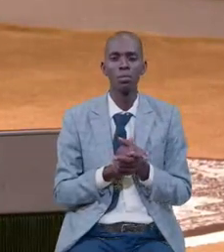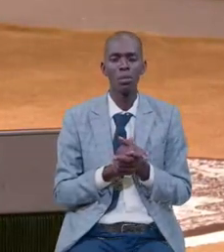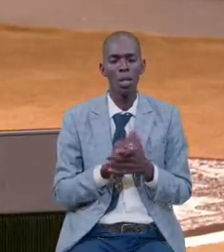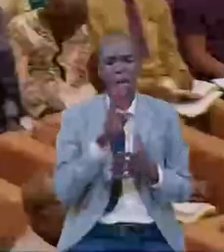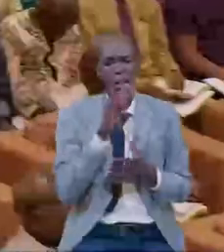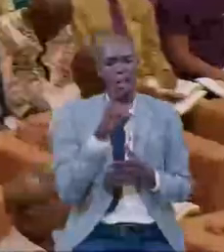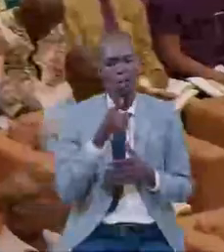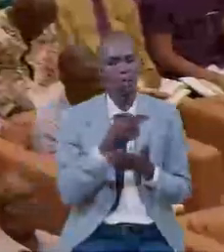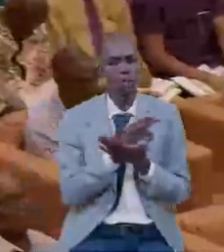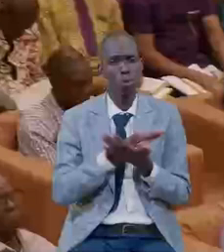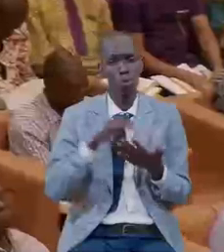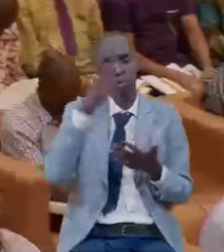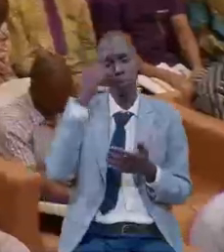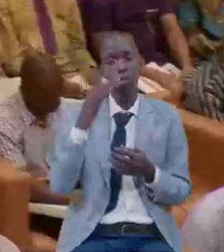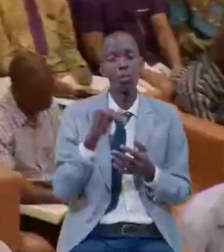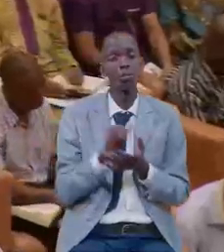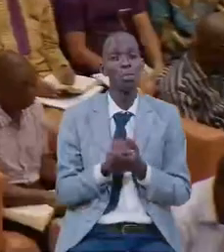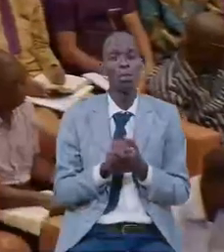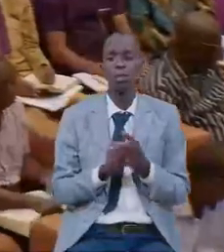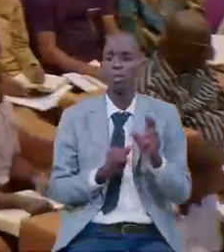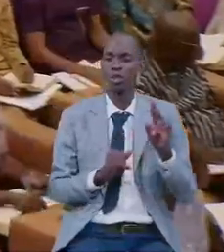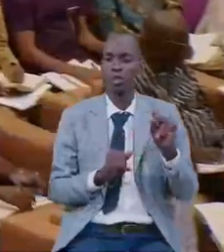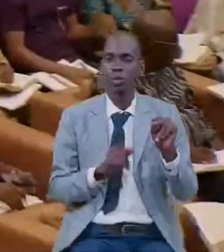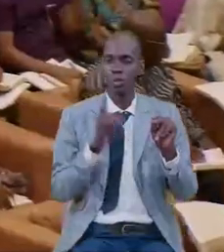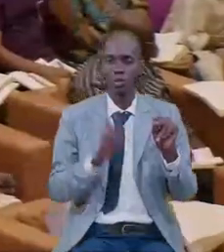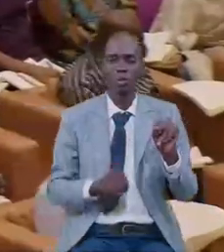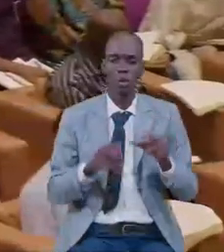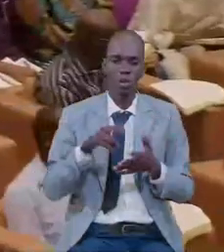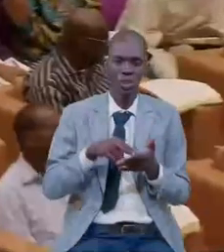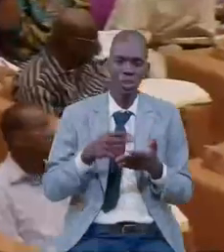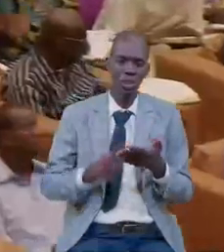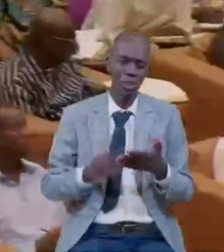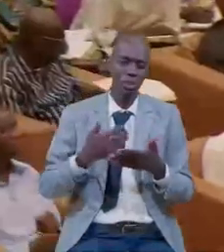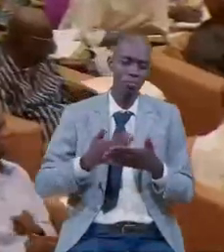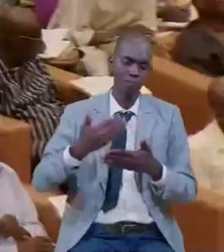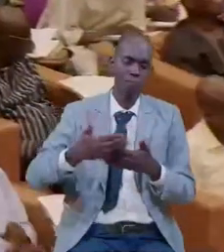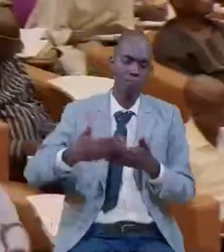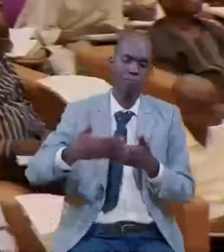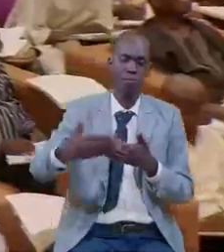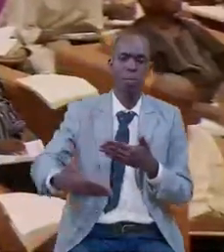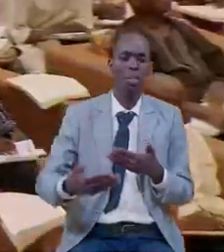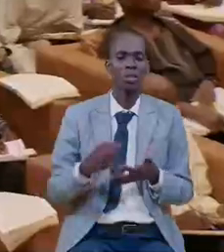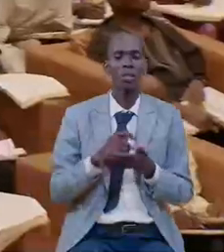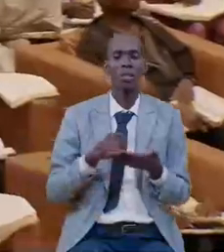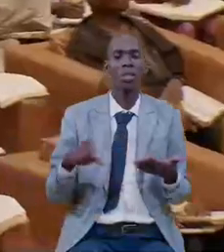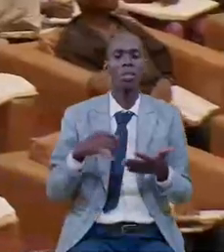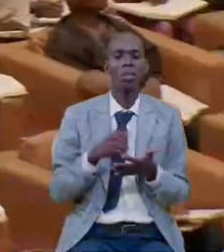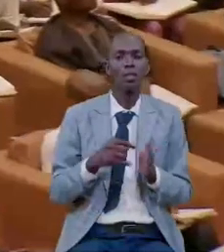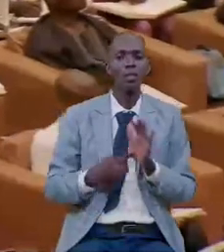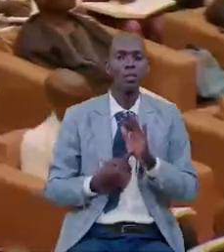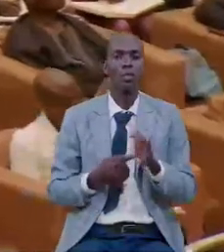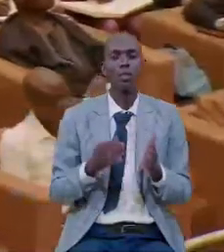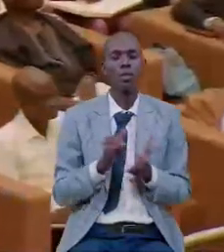Sont-ils justes à cause de cela? Non. Si vous lisez les versets suivants, cela montre que